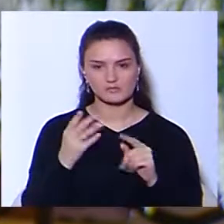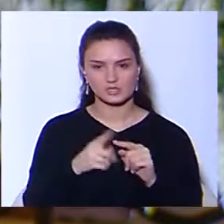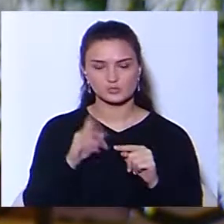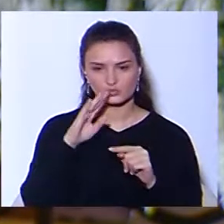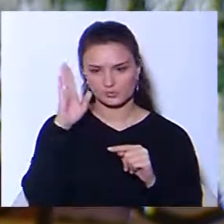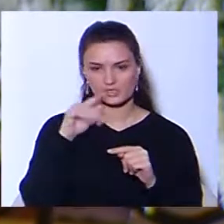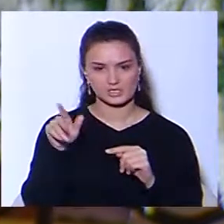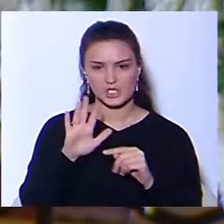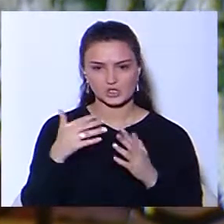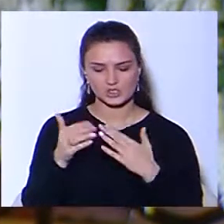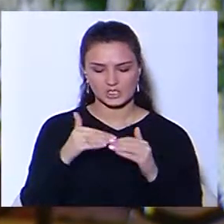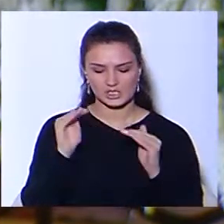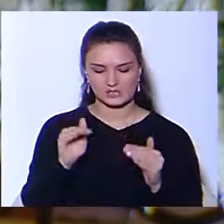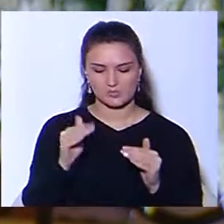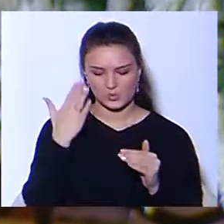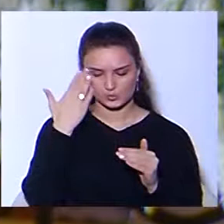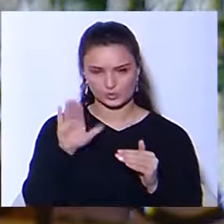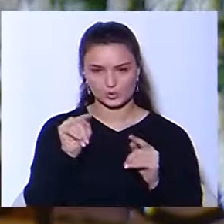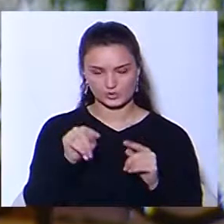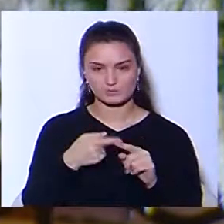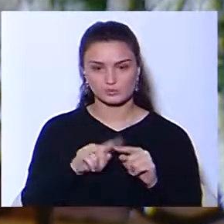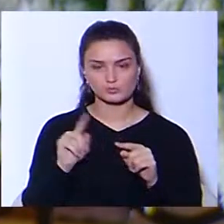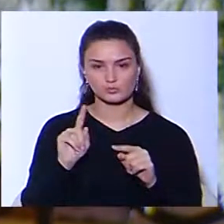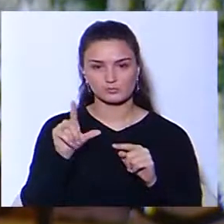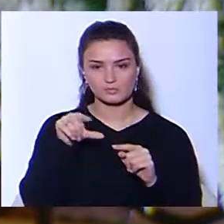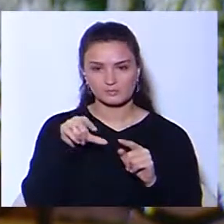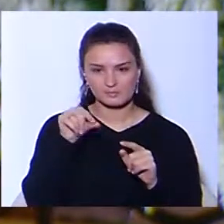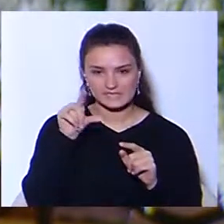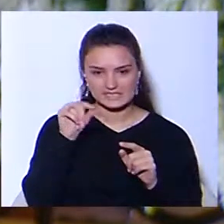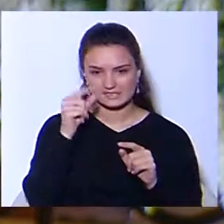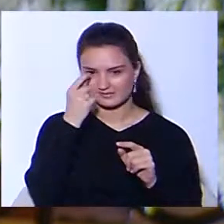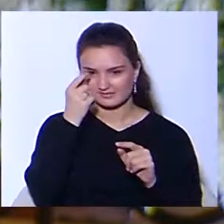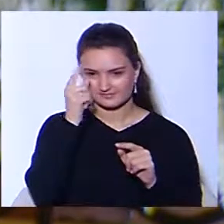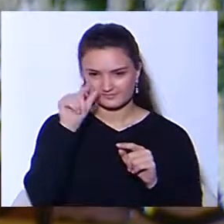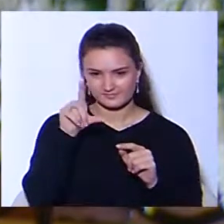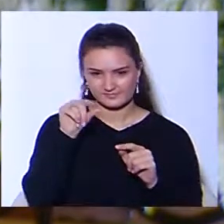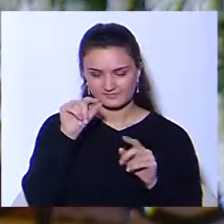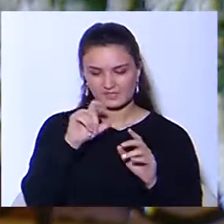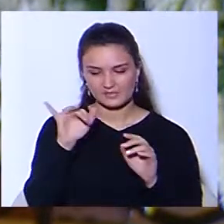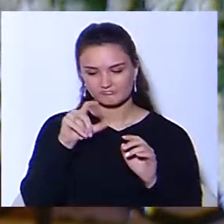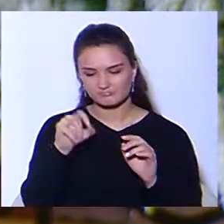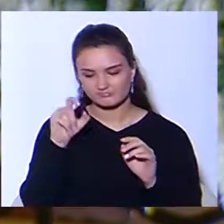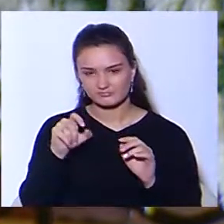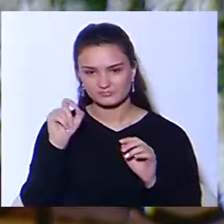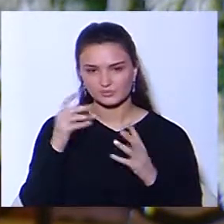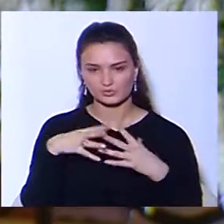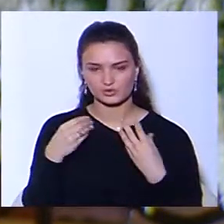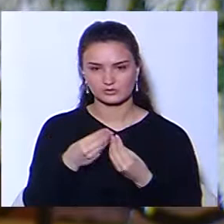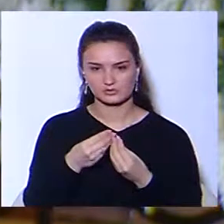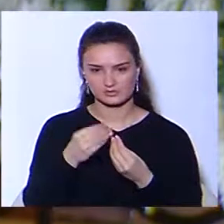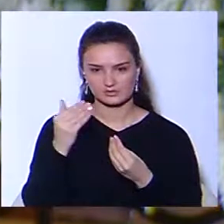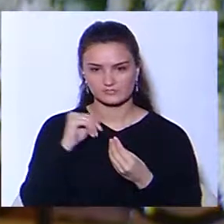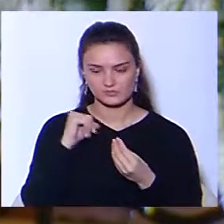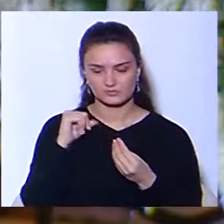ის, თუ მშობელი არ შეეხება უცხო სხეულს, რადგან პინცეტით და სხვადასხვა საოჯახო ნივთებით მცდელობა უცხო